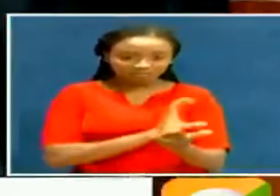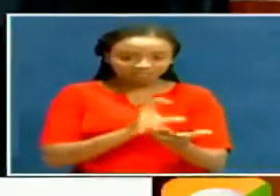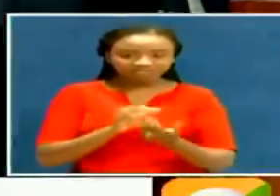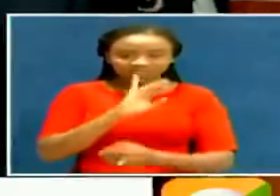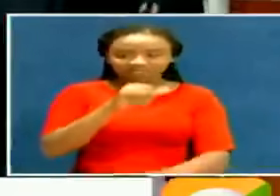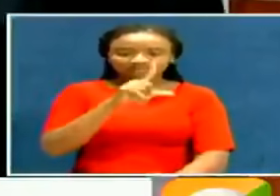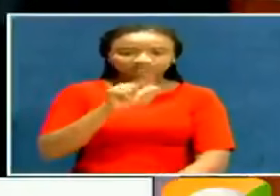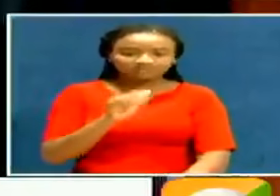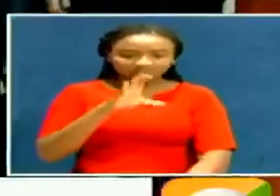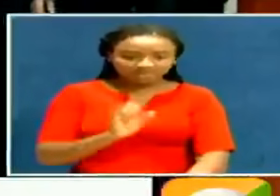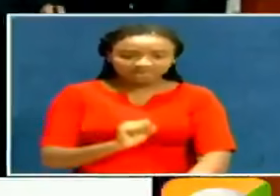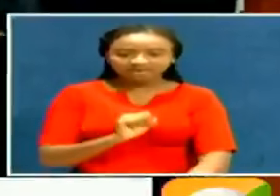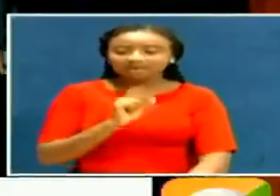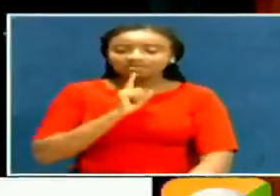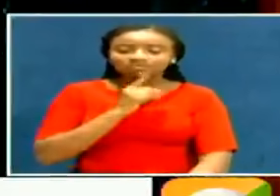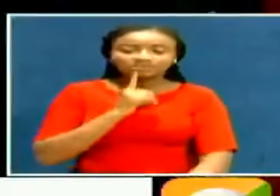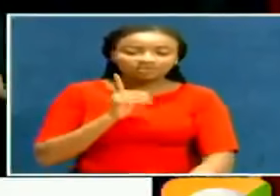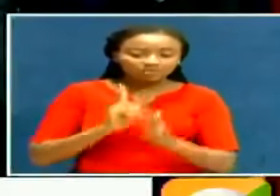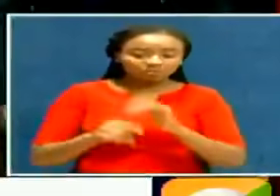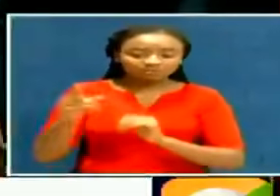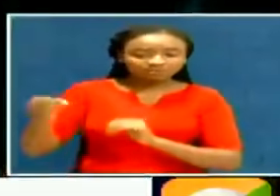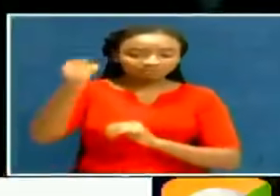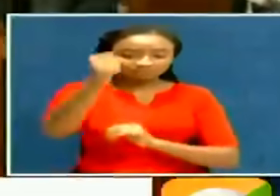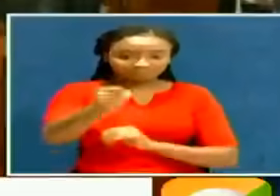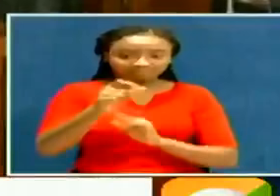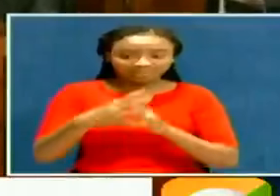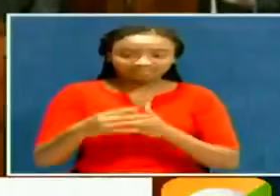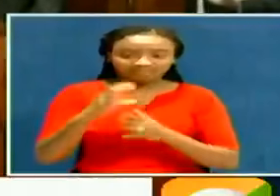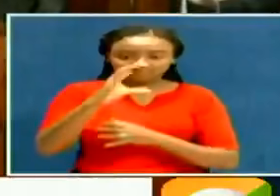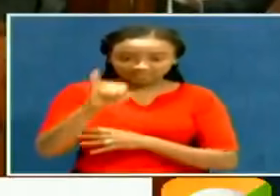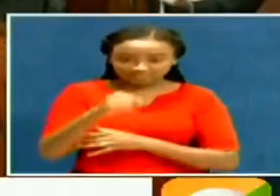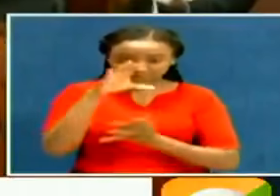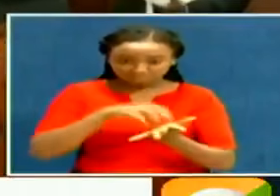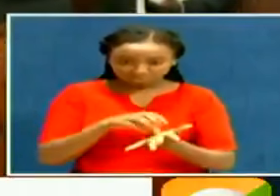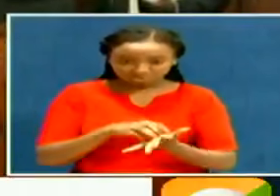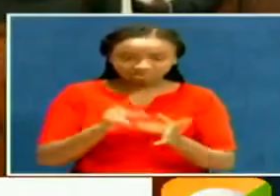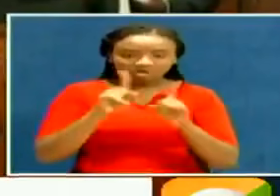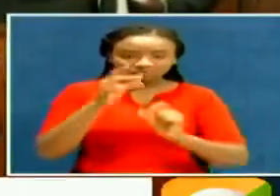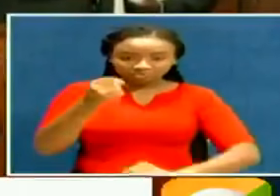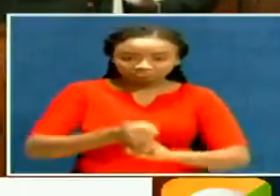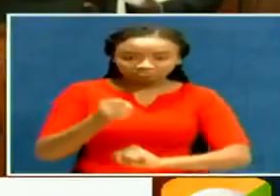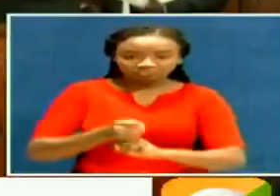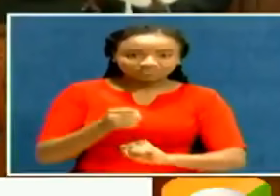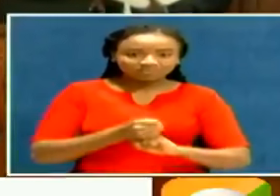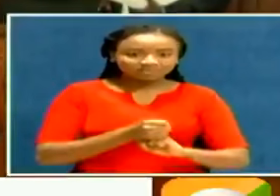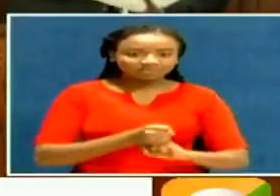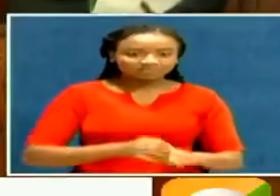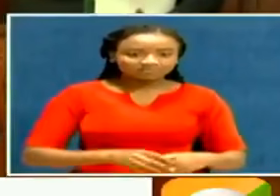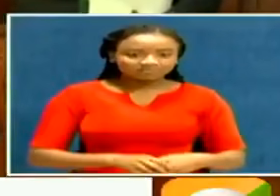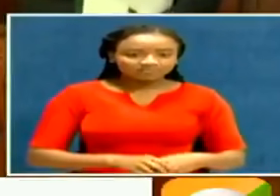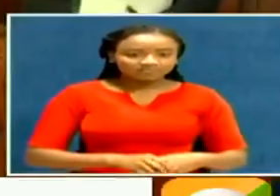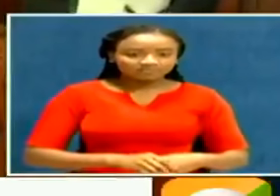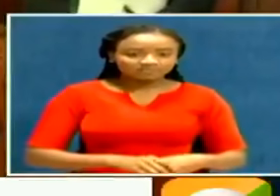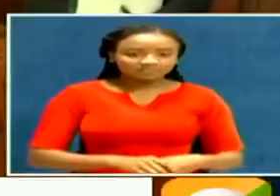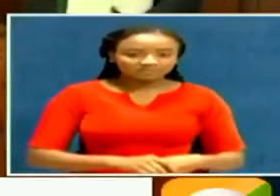Wanakamati walipendekeza idhinishwe kama jaji mkuu. Kando na kuunga mkono pendekezo hilo, wabunge wakapata nafasi ya